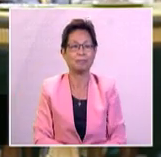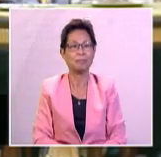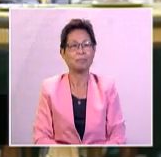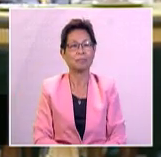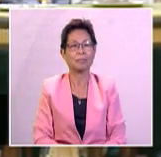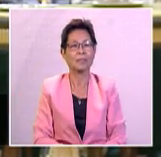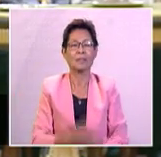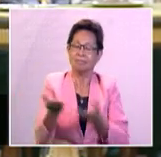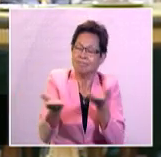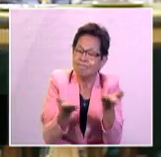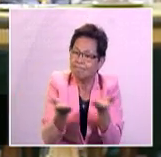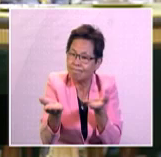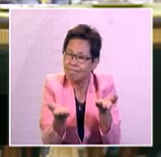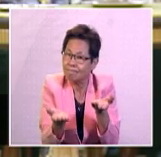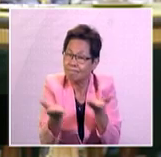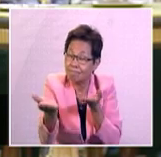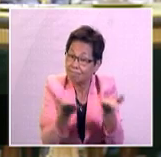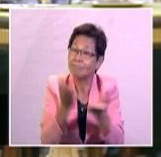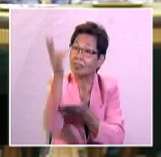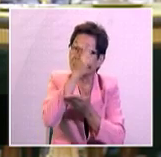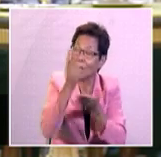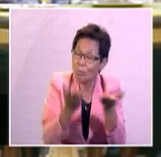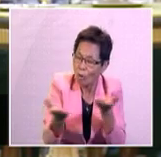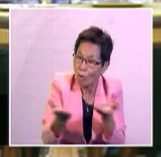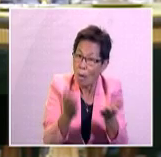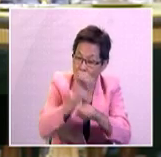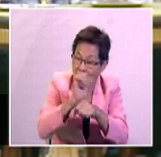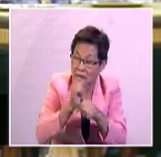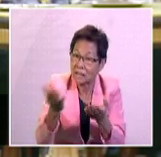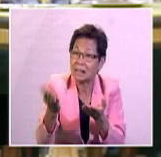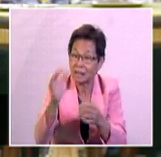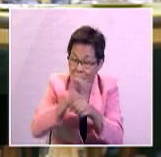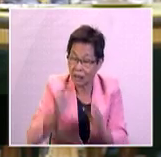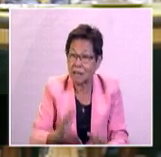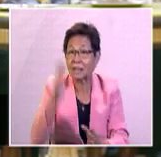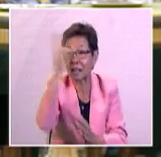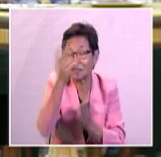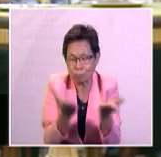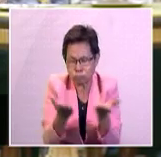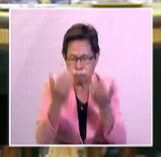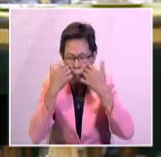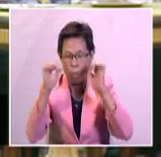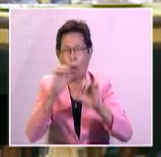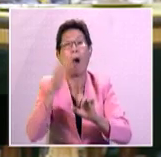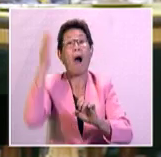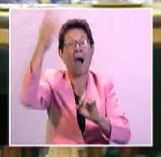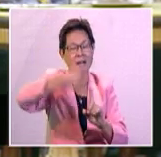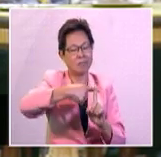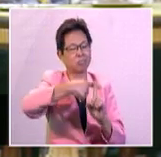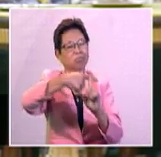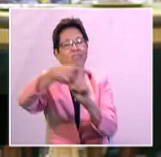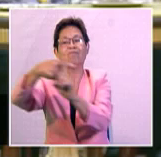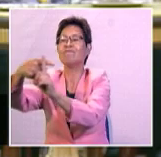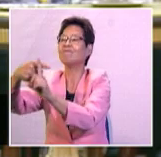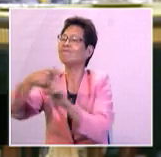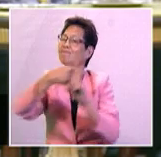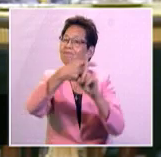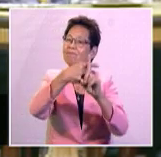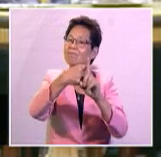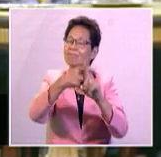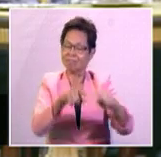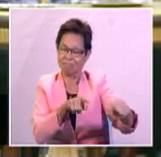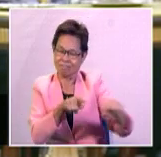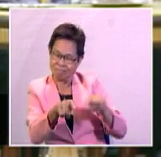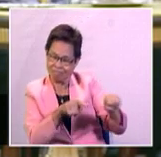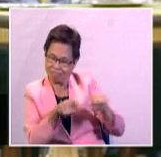Sistem penyampaian perkhidmatan kerajaan yang cekap akan memberi kesan positif terhadap daya saing